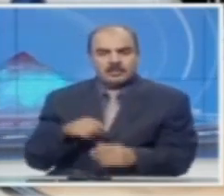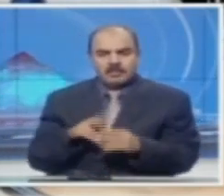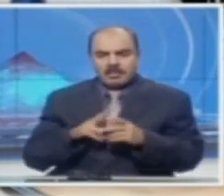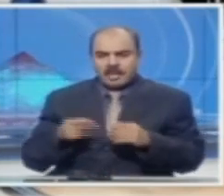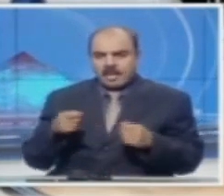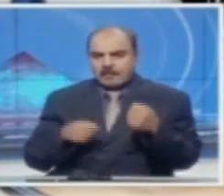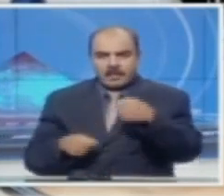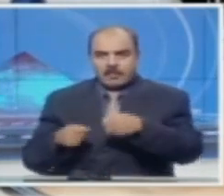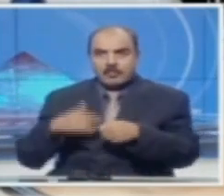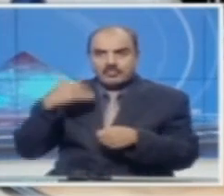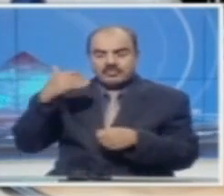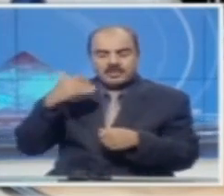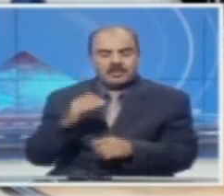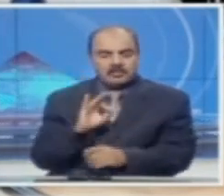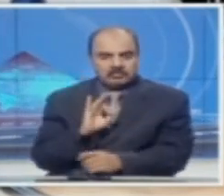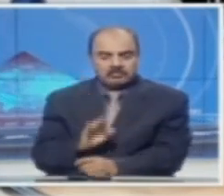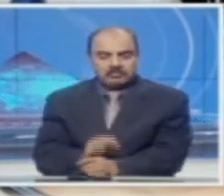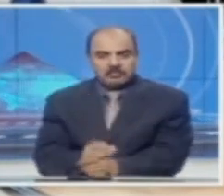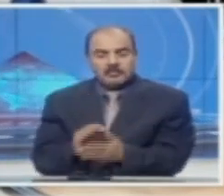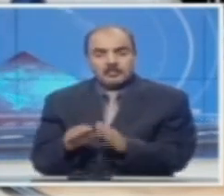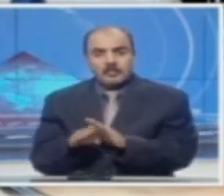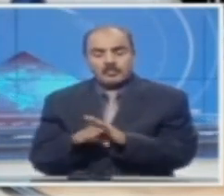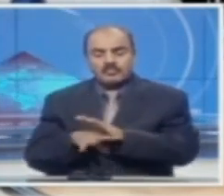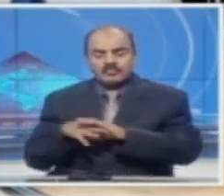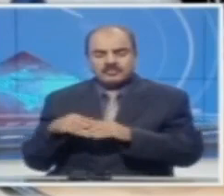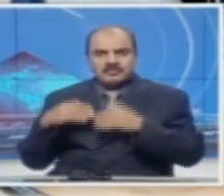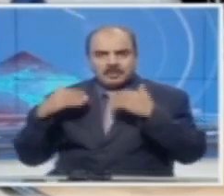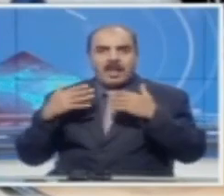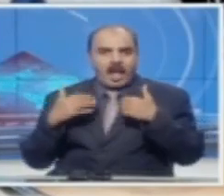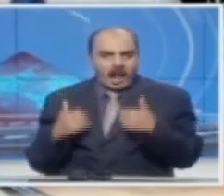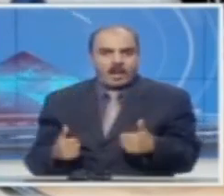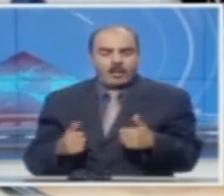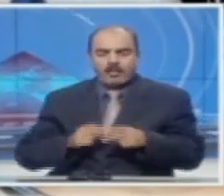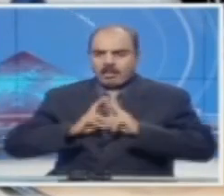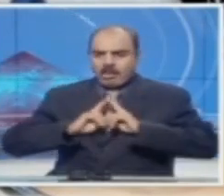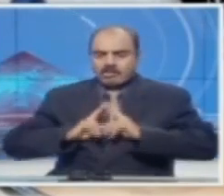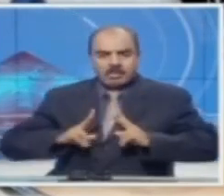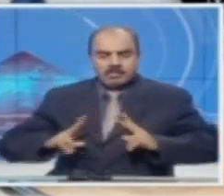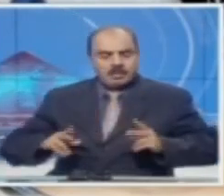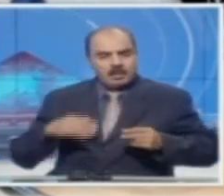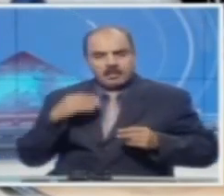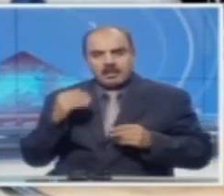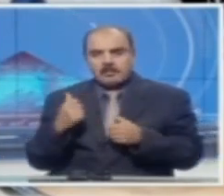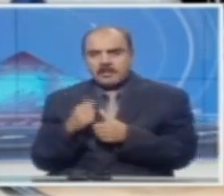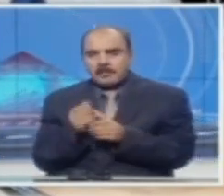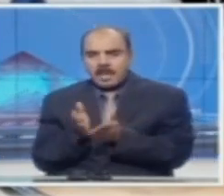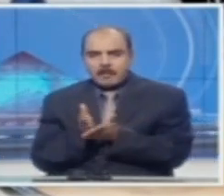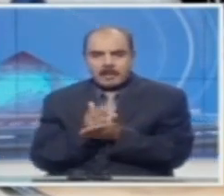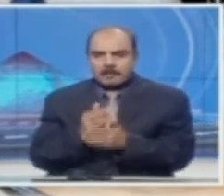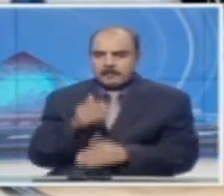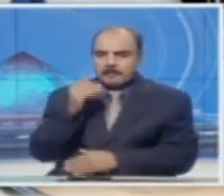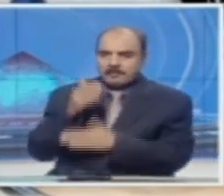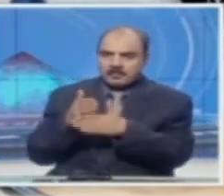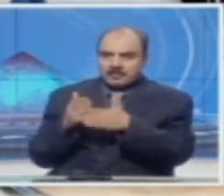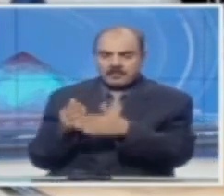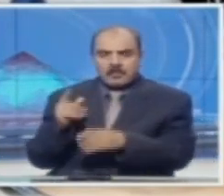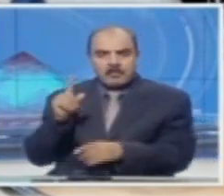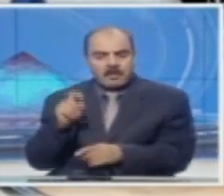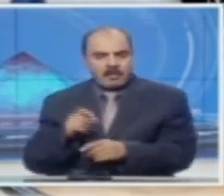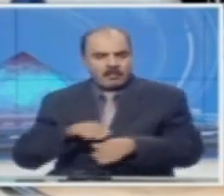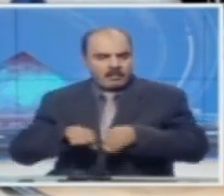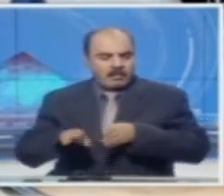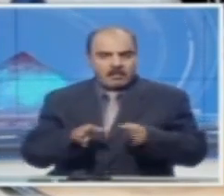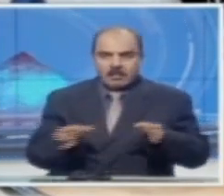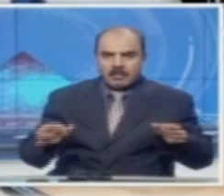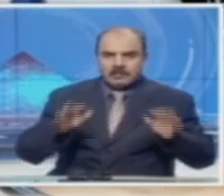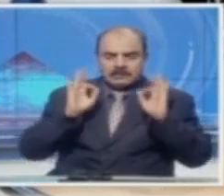الحالية والمستقبلية لمشروع مستقبل مصر من كافة العناصر ومكونات البنية الأساسية، موجها